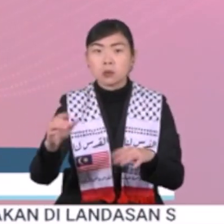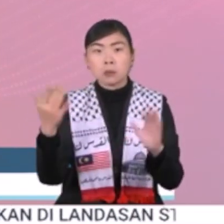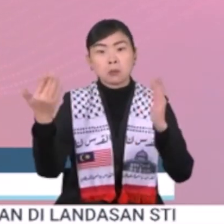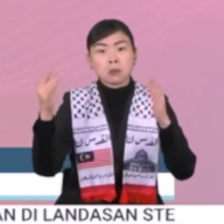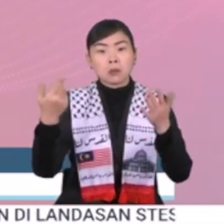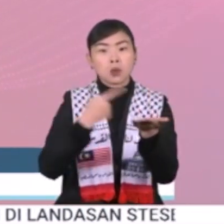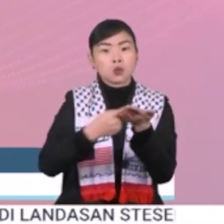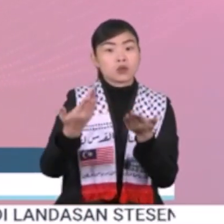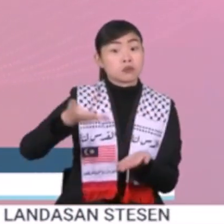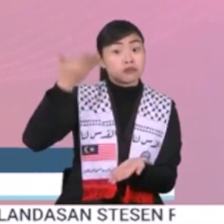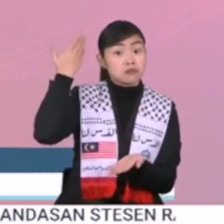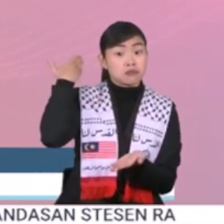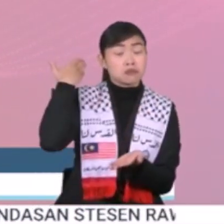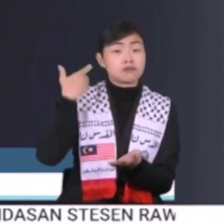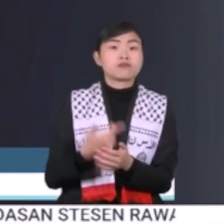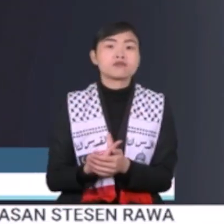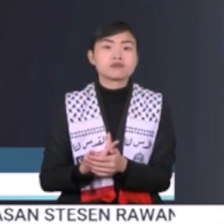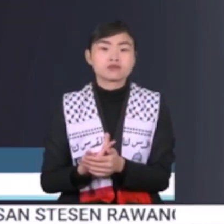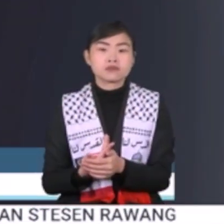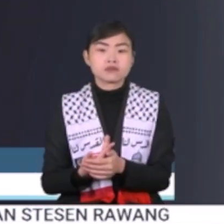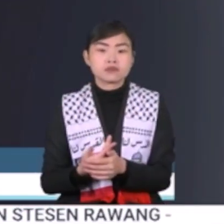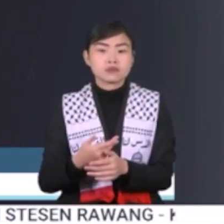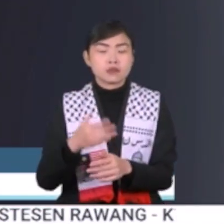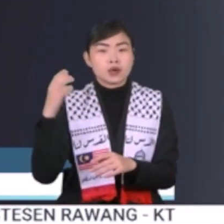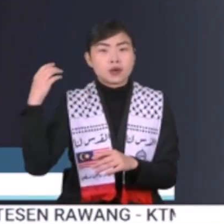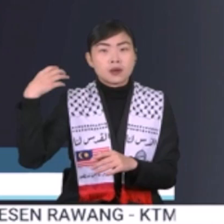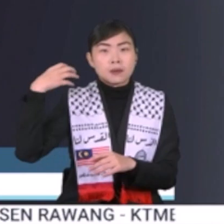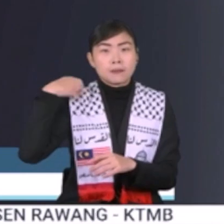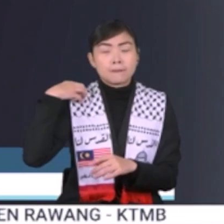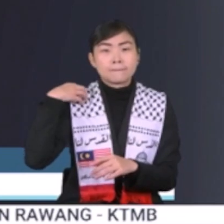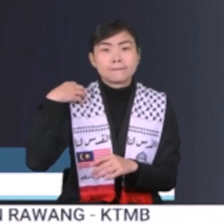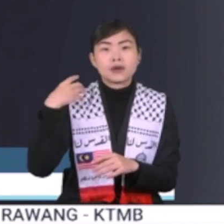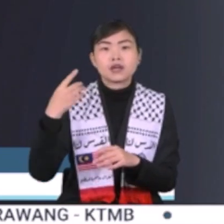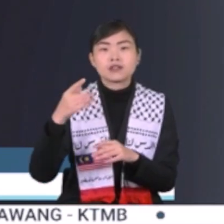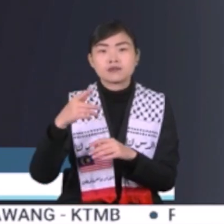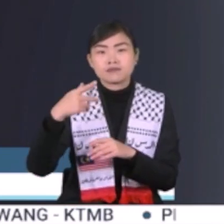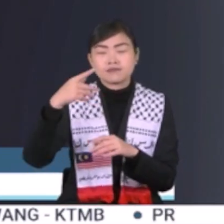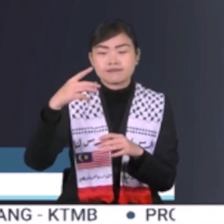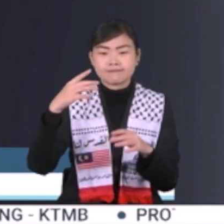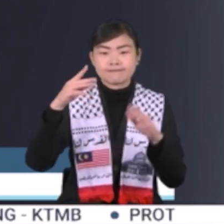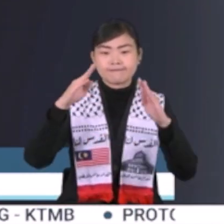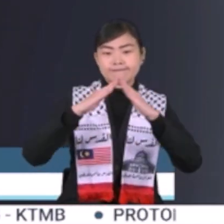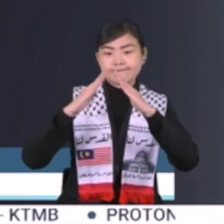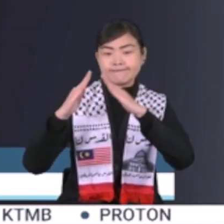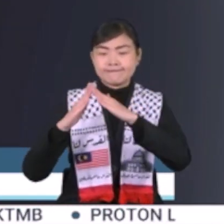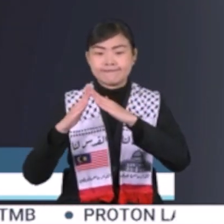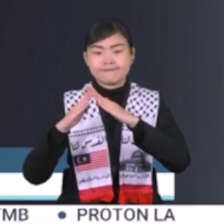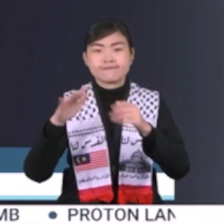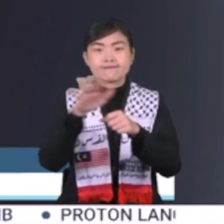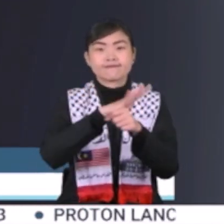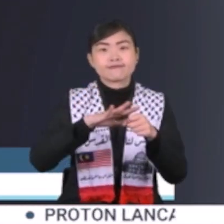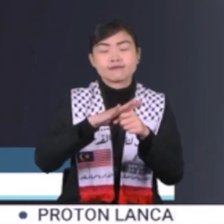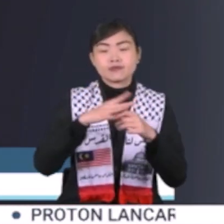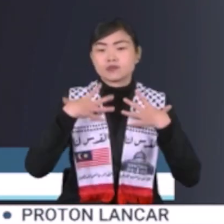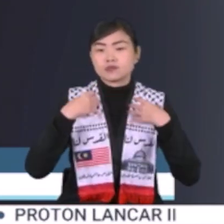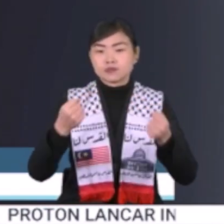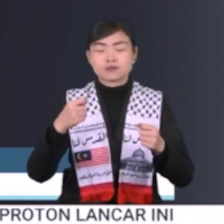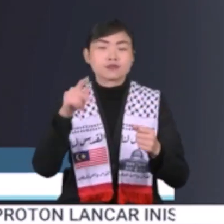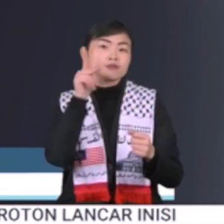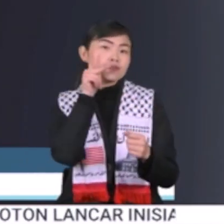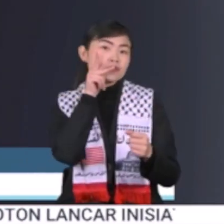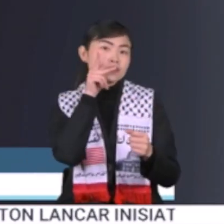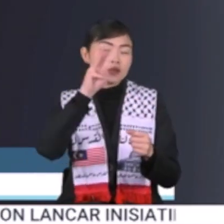berbanding Minggu sebelumnya pengerusi jawatankuasa Perumahan kerajaan tempatan dan kesihatan Negeri Kedah meja bersara